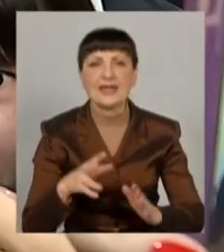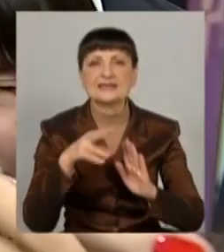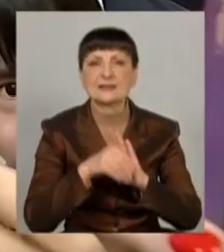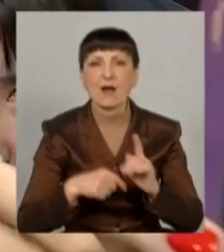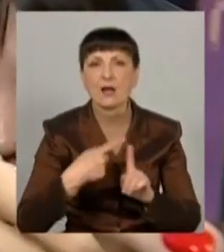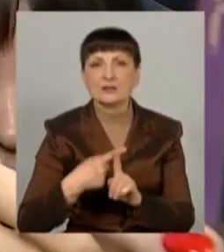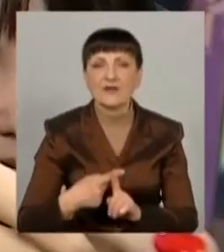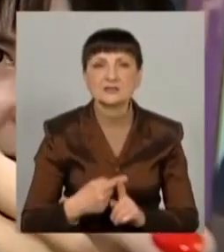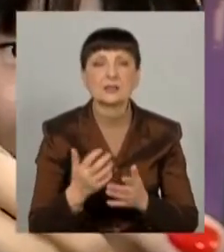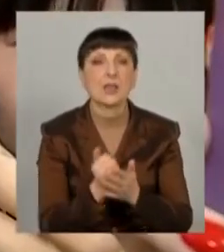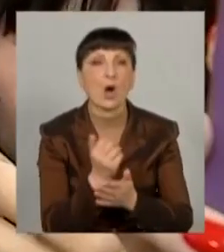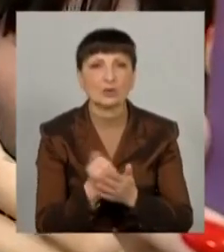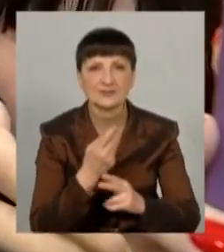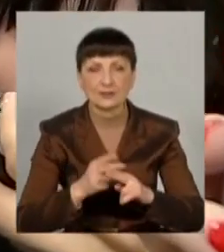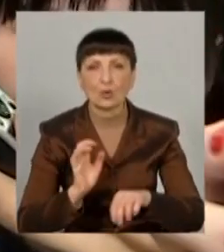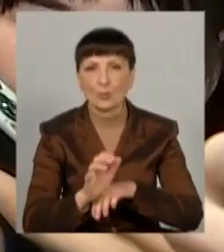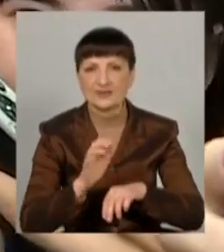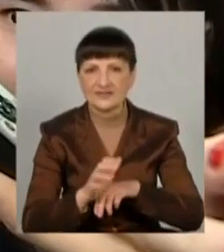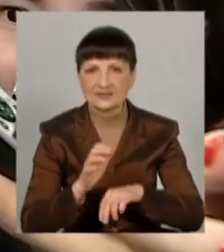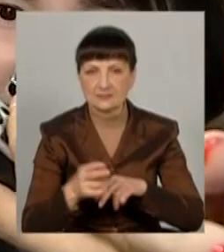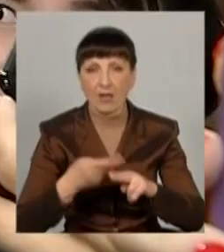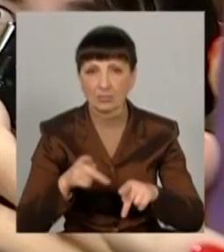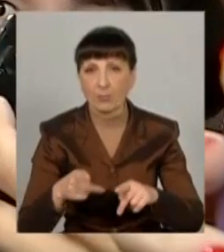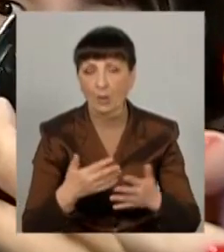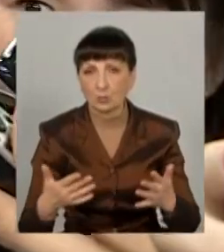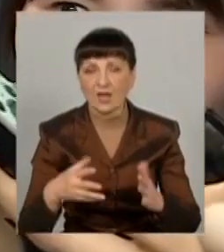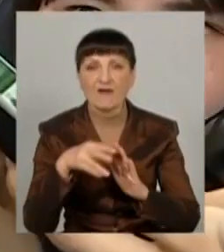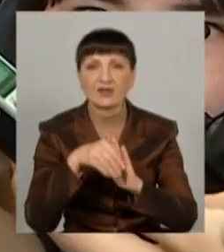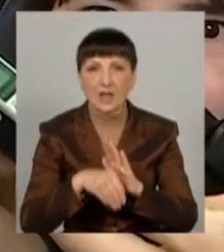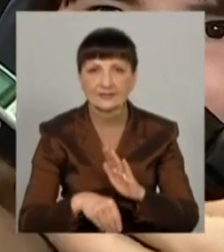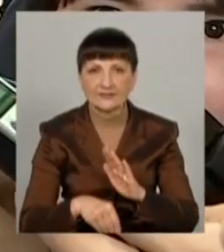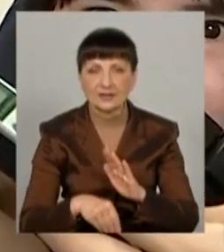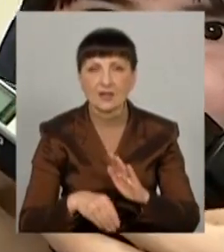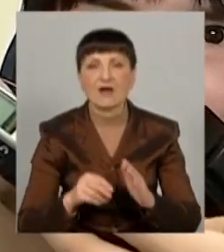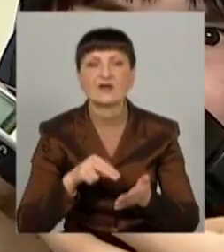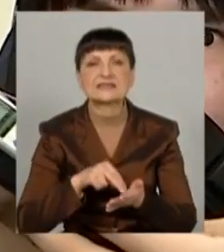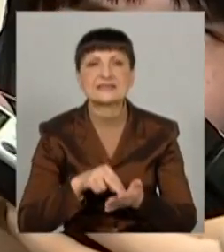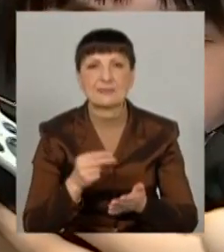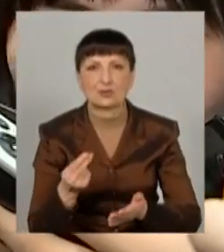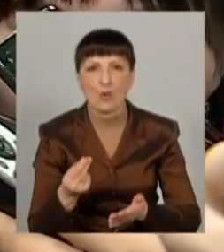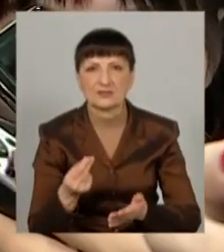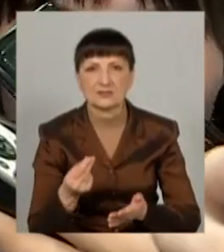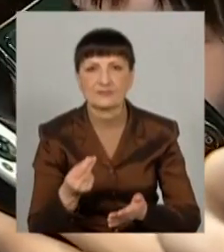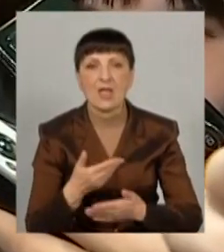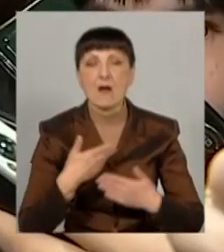из доходности, которую там производитель того или иного продукта вкладывает в базовую себестоимость. То есть мы